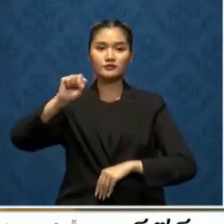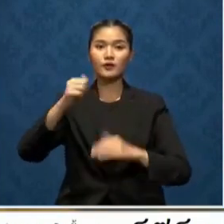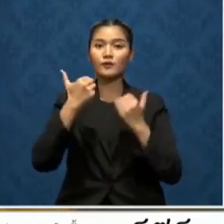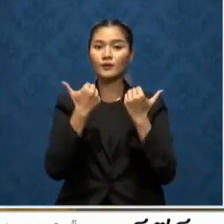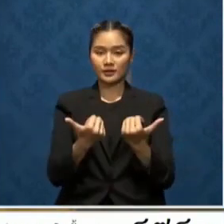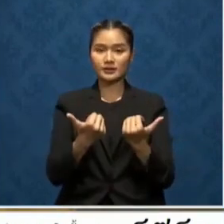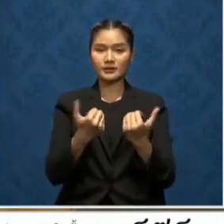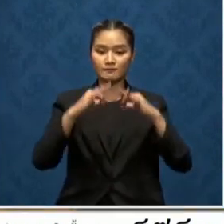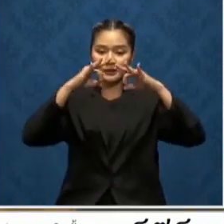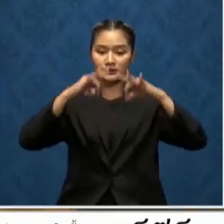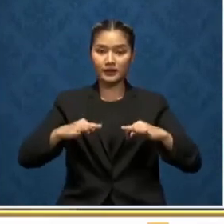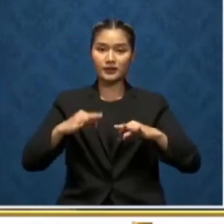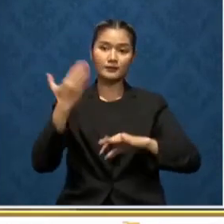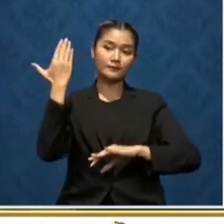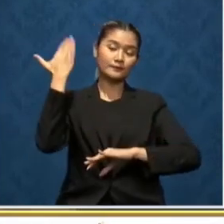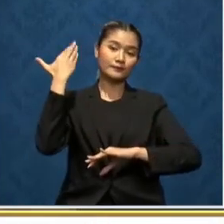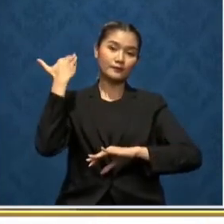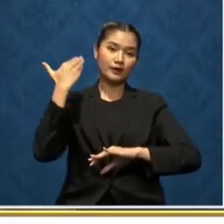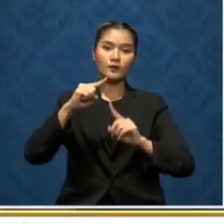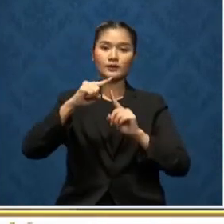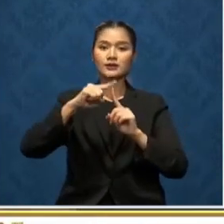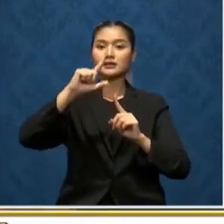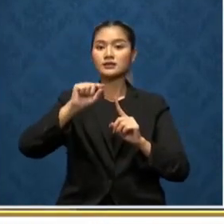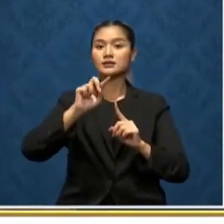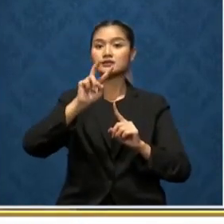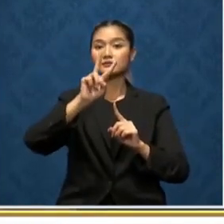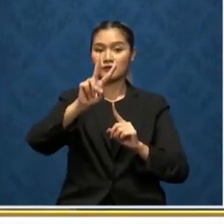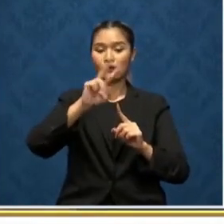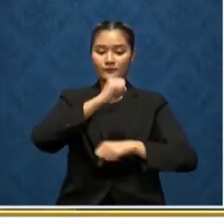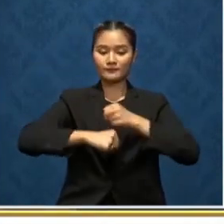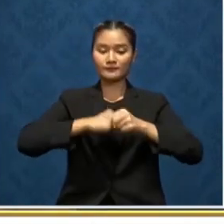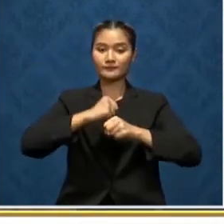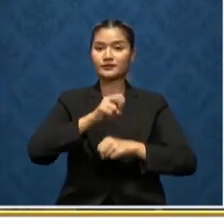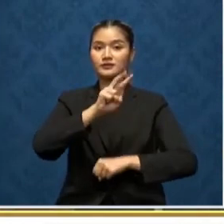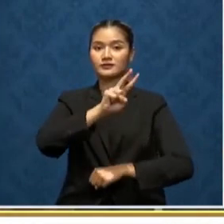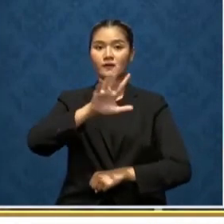งมติเมื่อวันที่22สิงหาคมพุทธศักราช